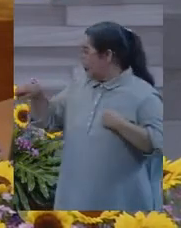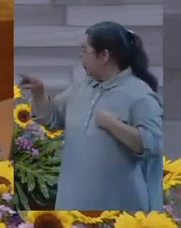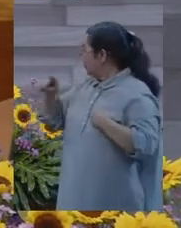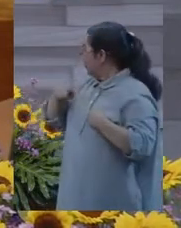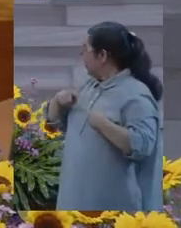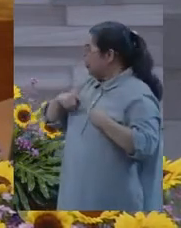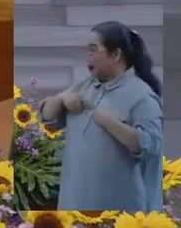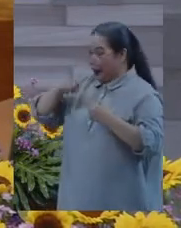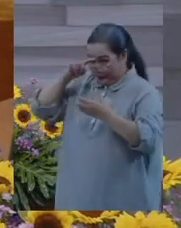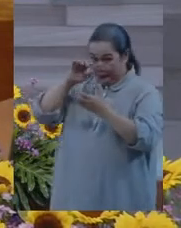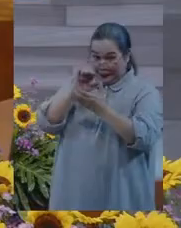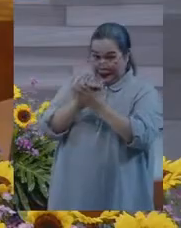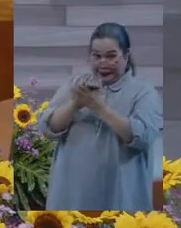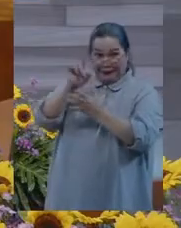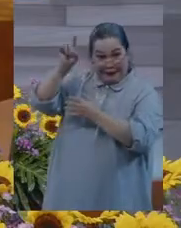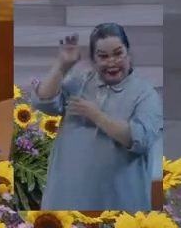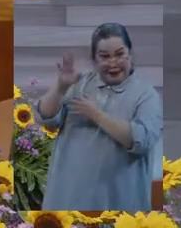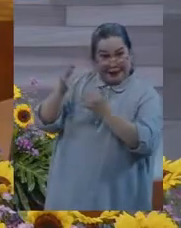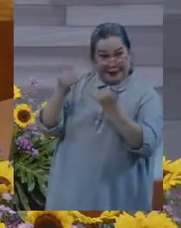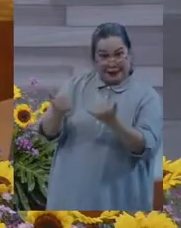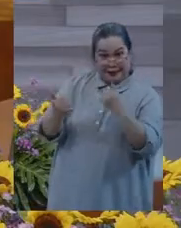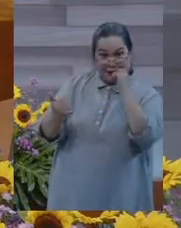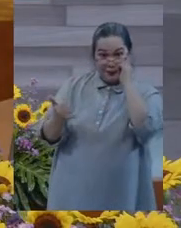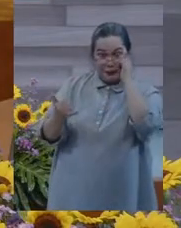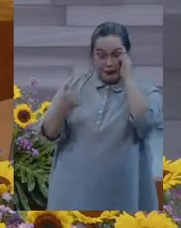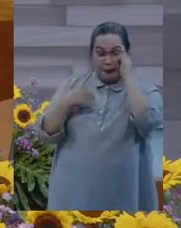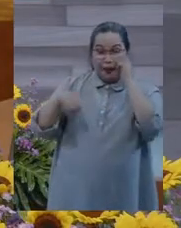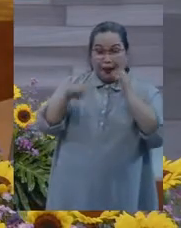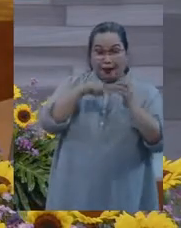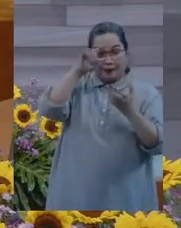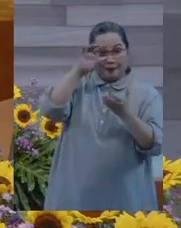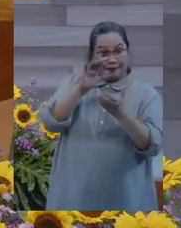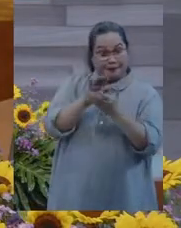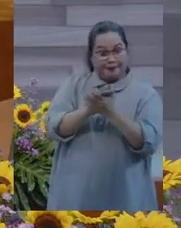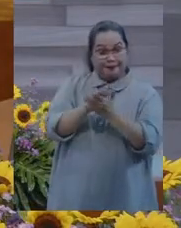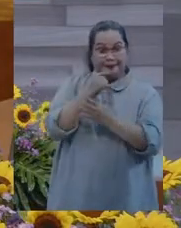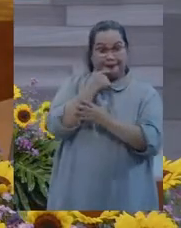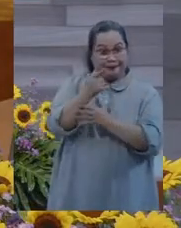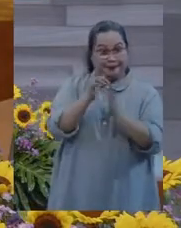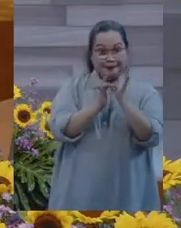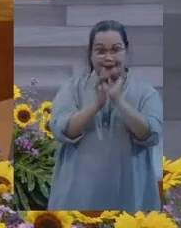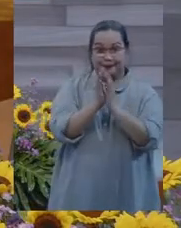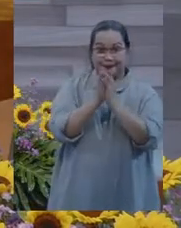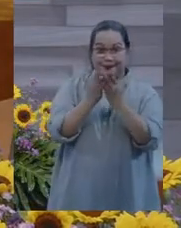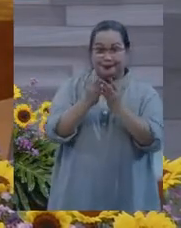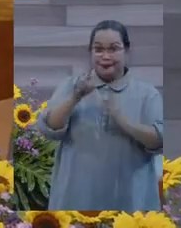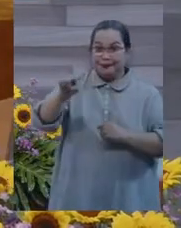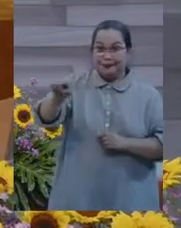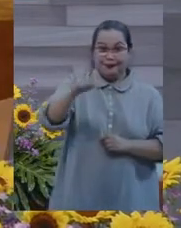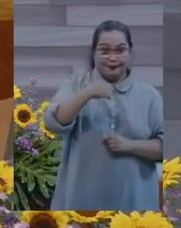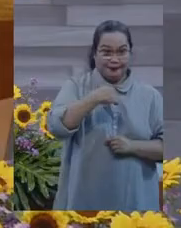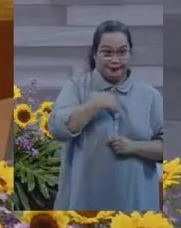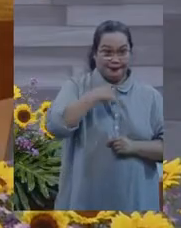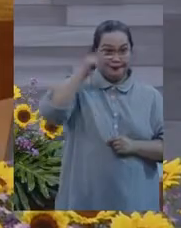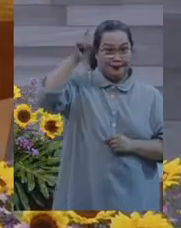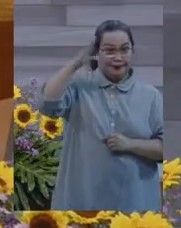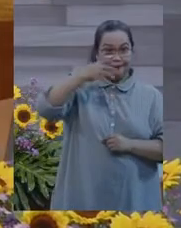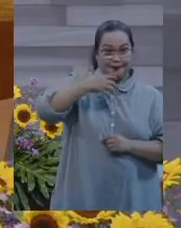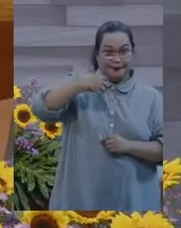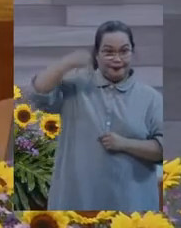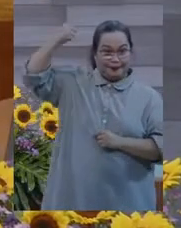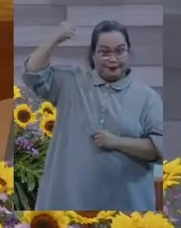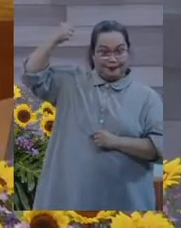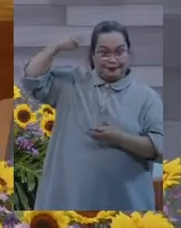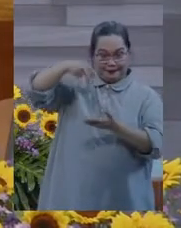nananampalataya sa Kanya ngayon, ang ating paniwala at ang sinasabi ng Biblia, tayo ay kukunin niya